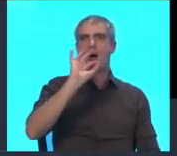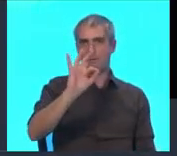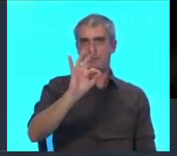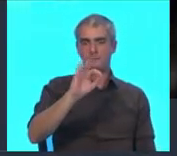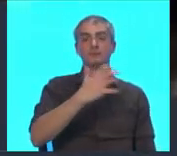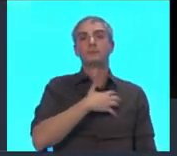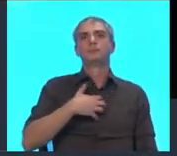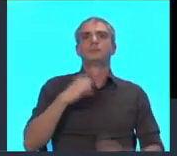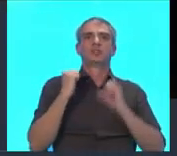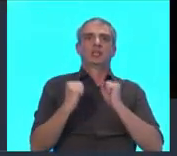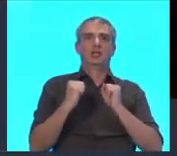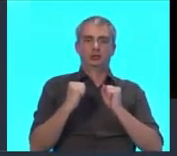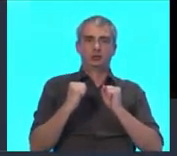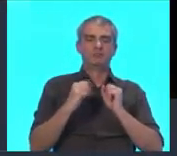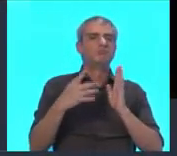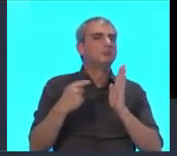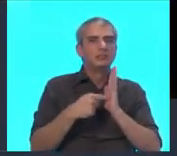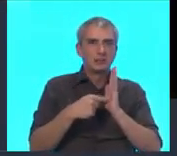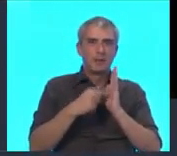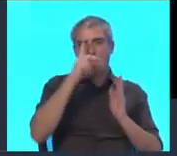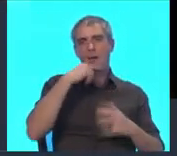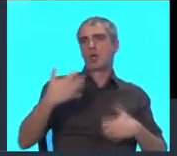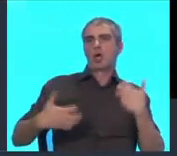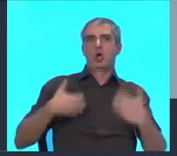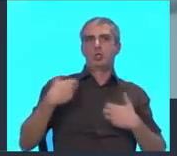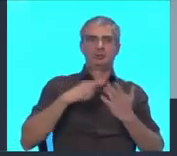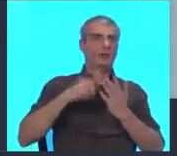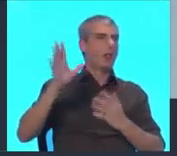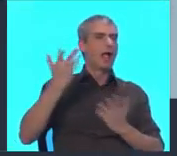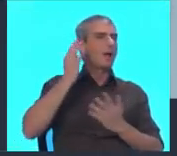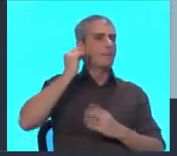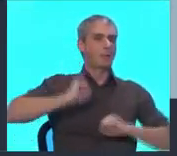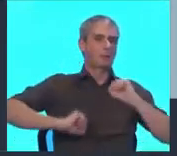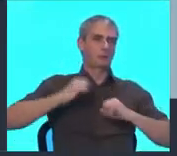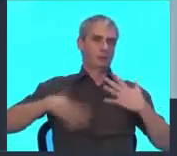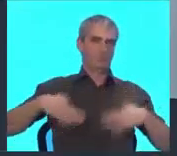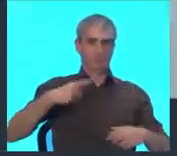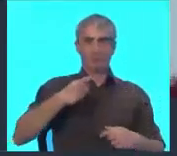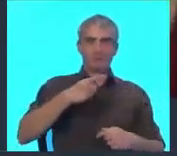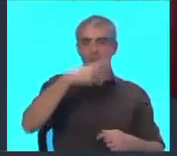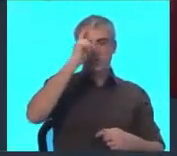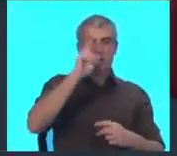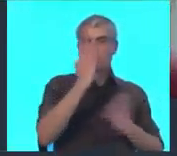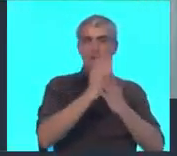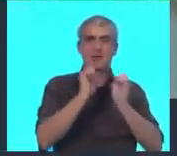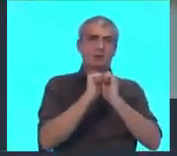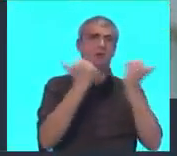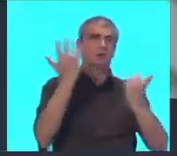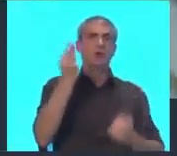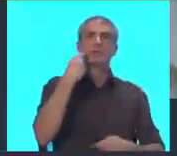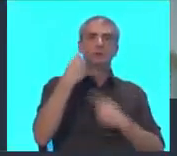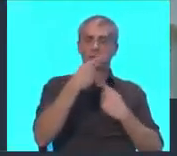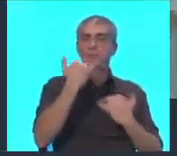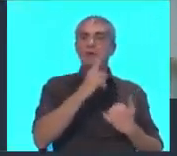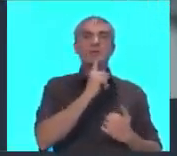אנושים. הרקע ככל הנראה כעסו של האב על התנהגות ביתו. הוריה של הצעירה גרושים שנים רבות, היום סיפרה האם